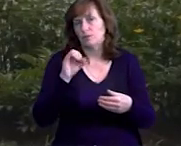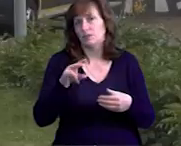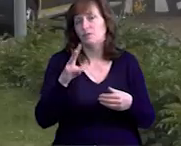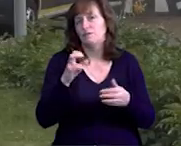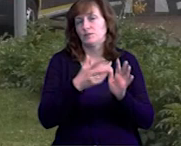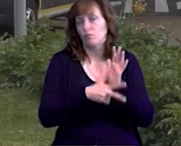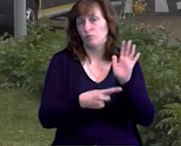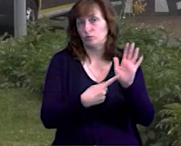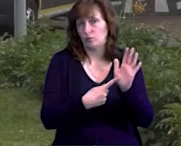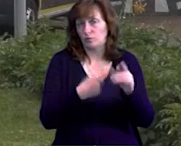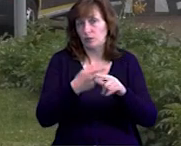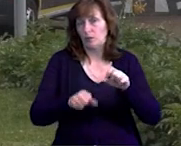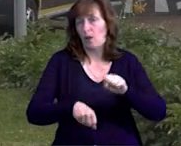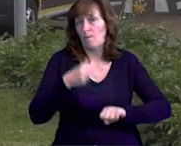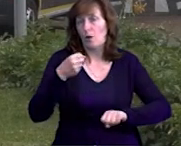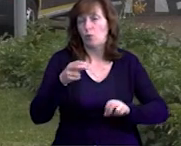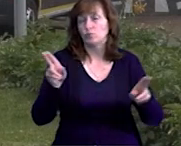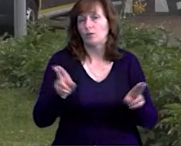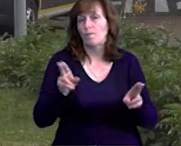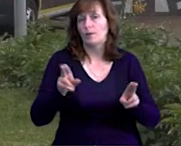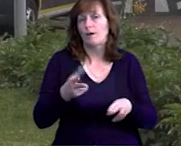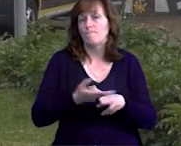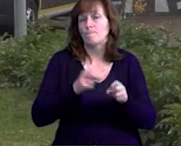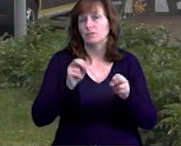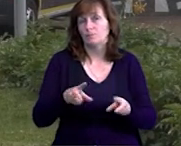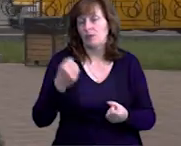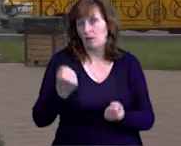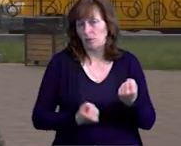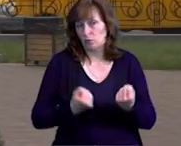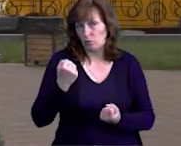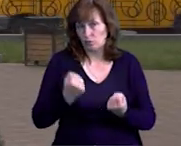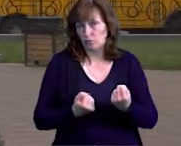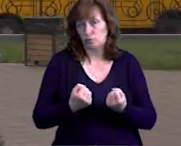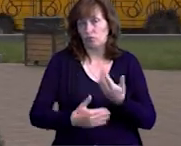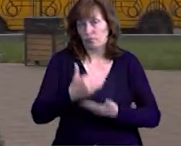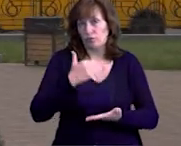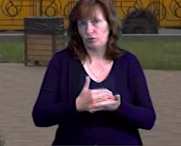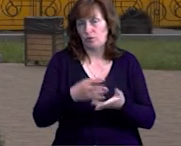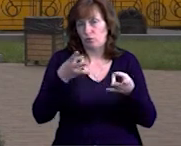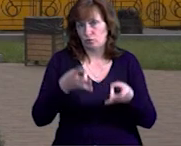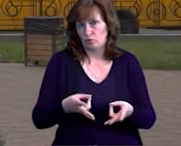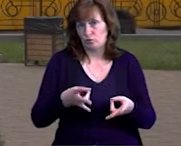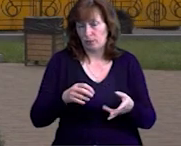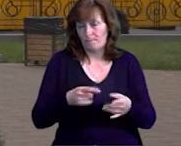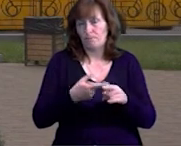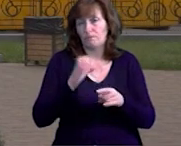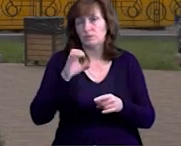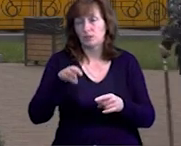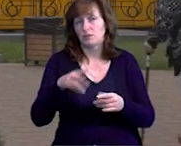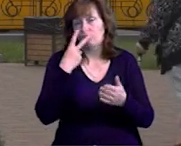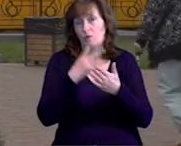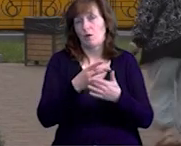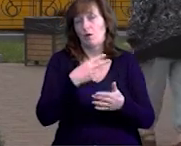статті 286. Це порушення правил безпеки дорожнього руху, що спричинило тілесні ушкодження середньої тяжкості.